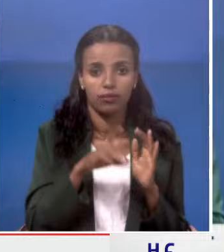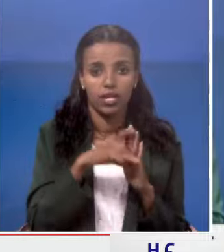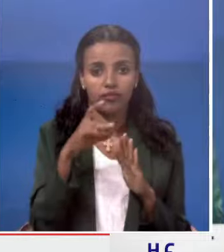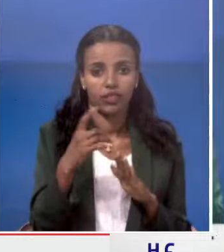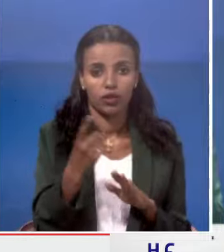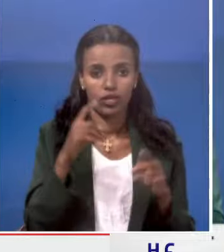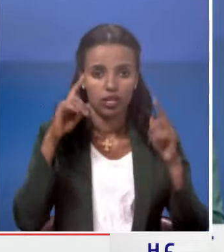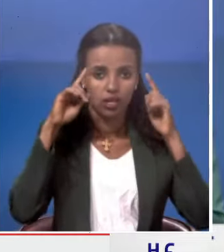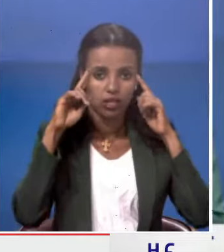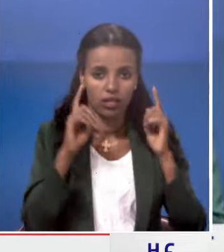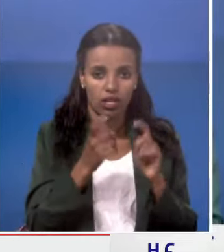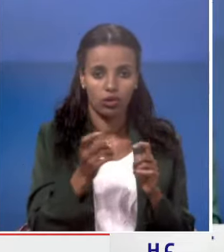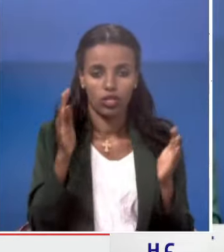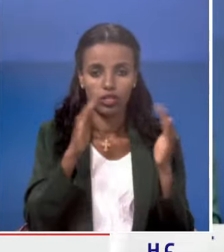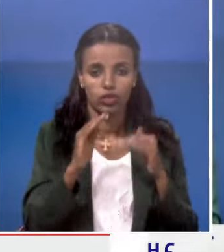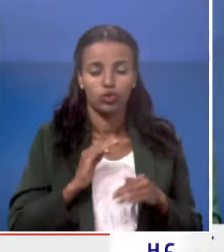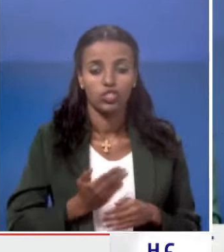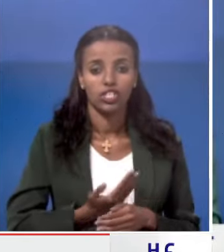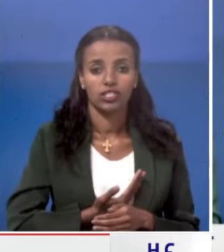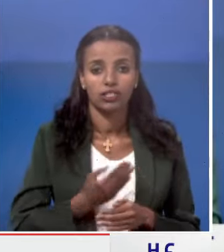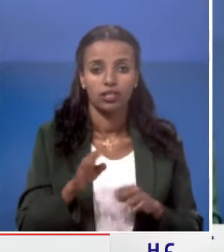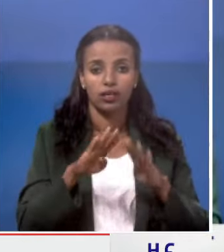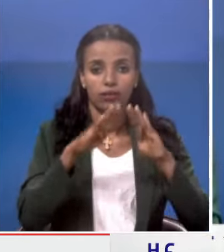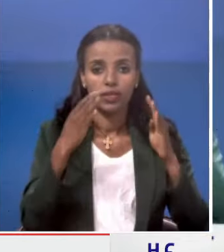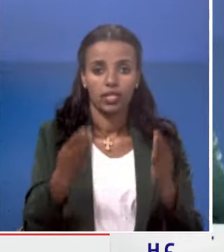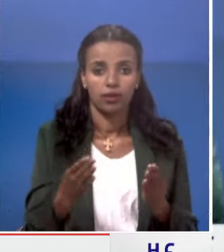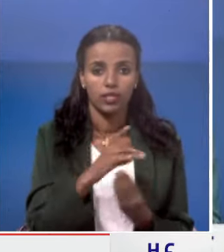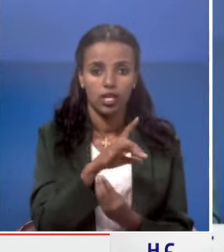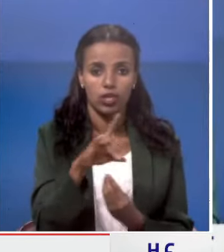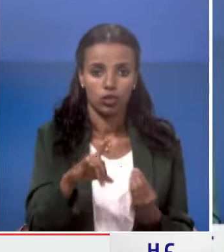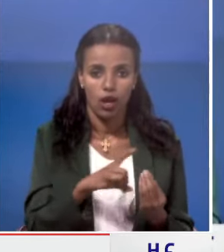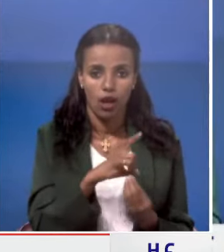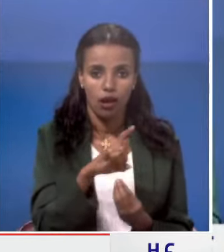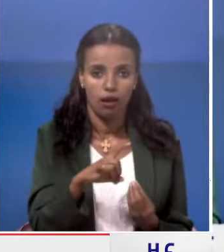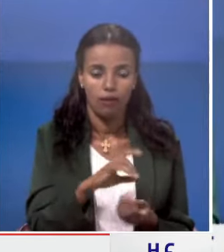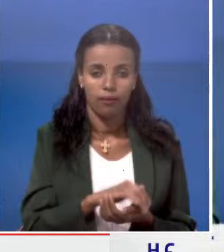ተናግቷል። ችግሮቻችንን በጠረጴዛ ዙሪያ